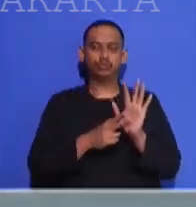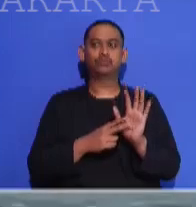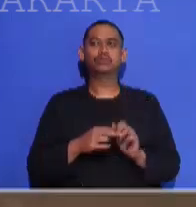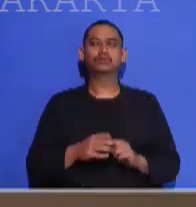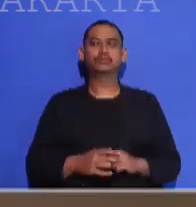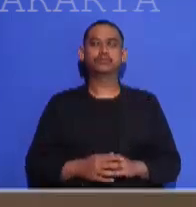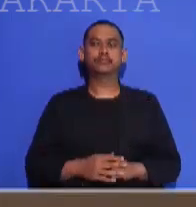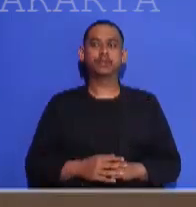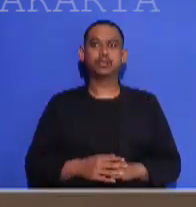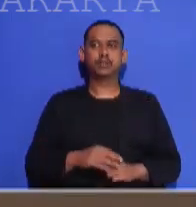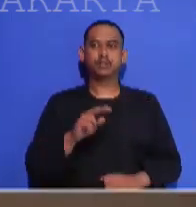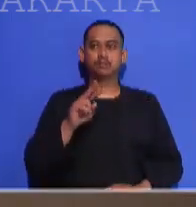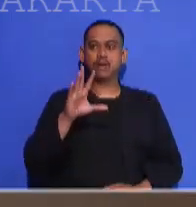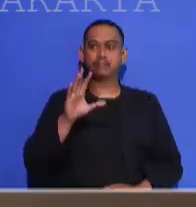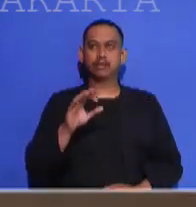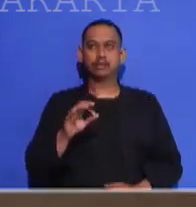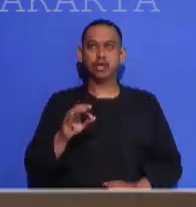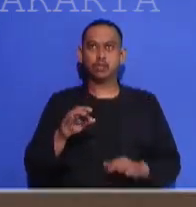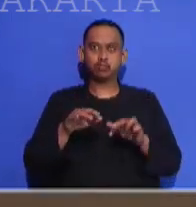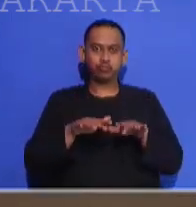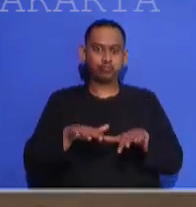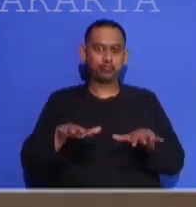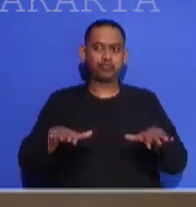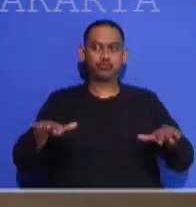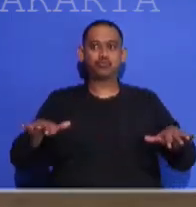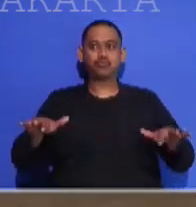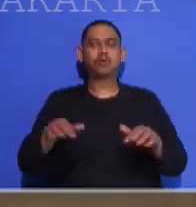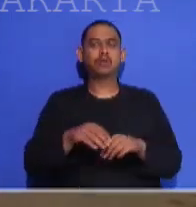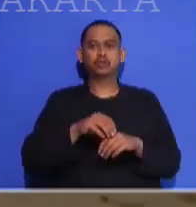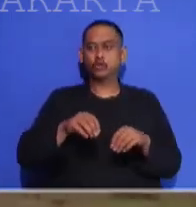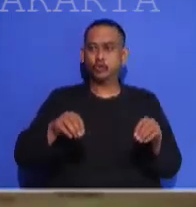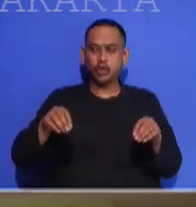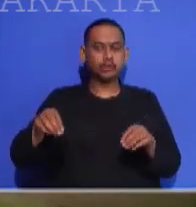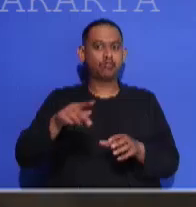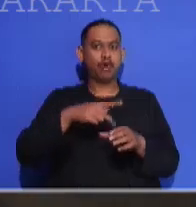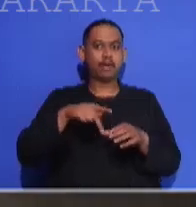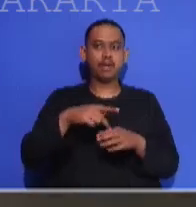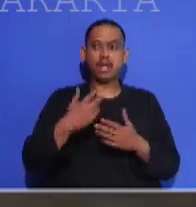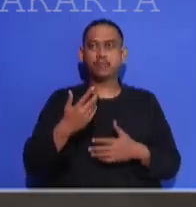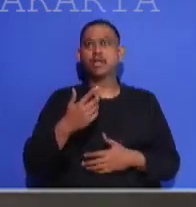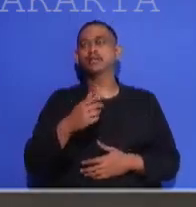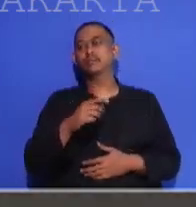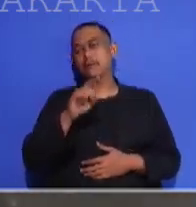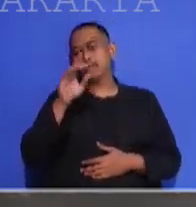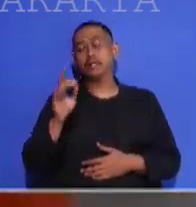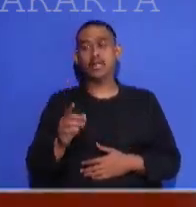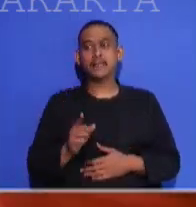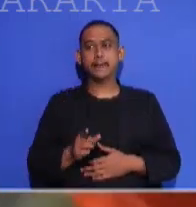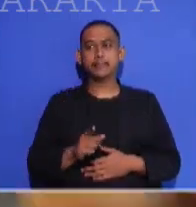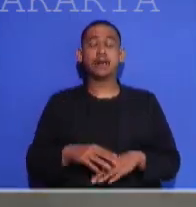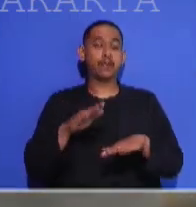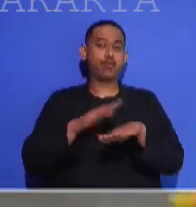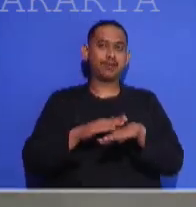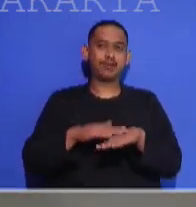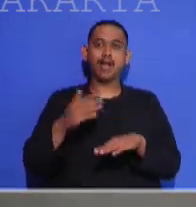KM hutan Utara dan Barat serta perkebunan kopi dan coklat selain itu juga mempunyai kebudayaan yang khas yaitu